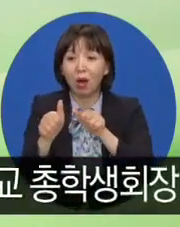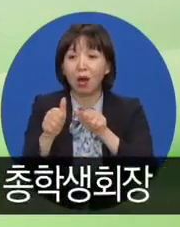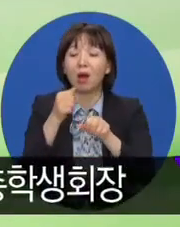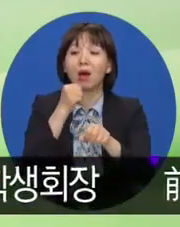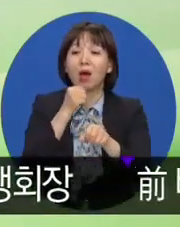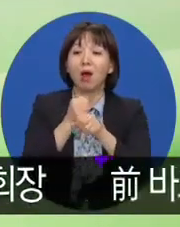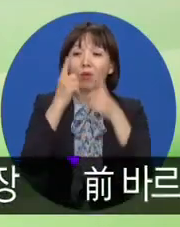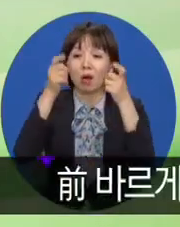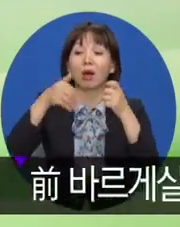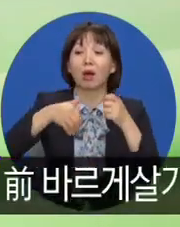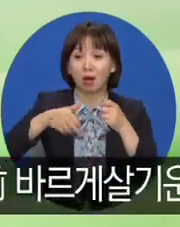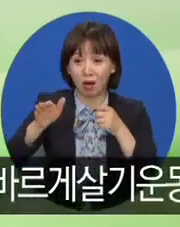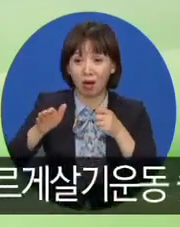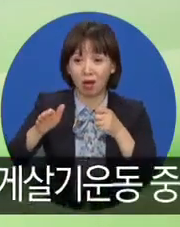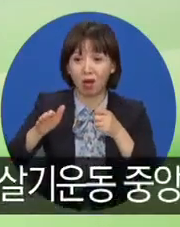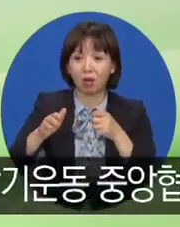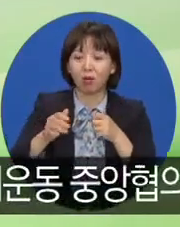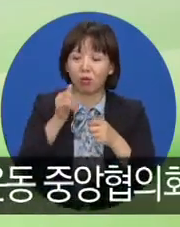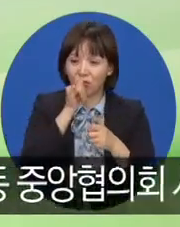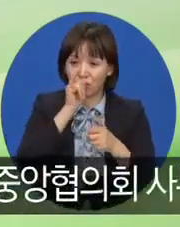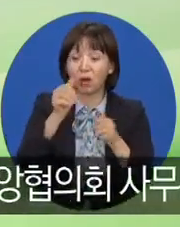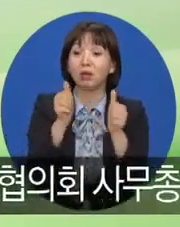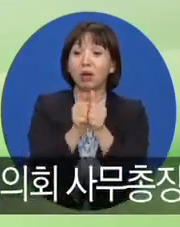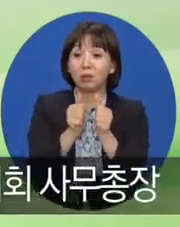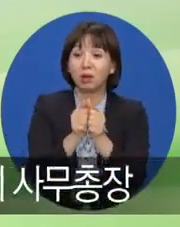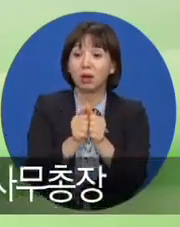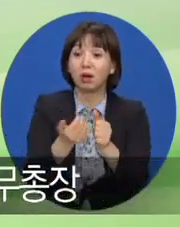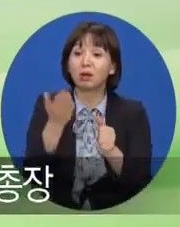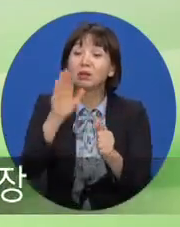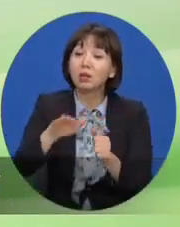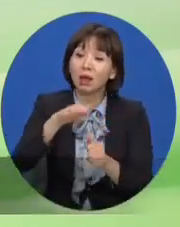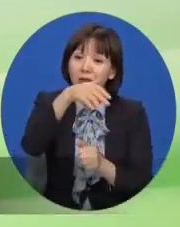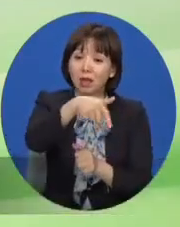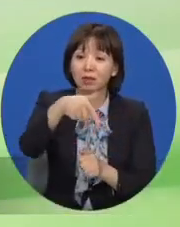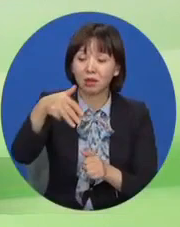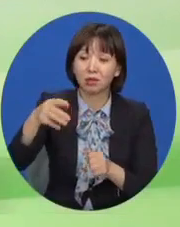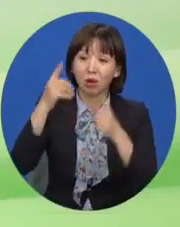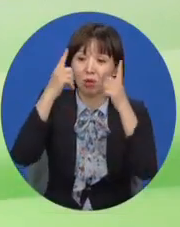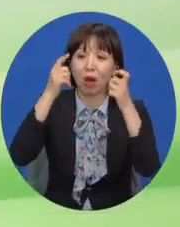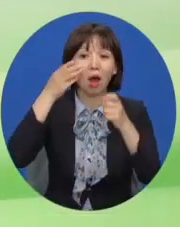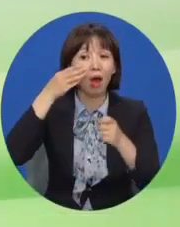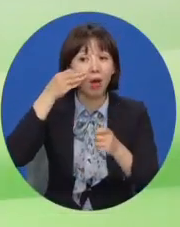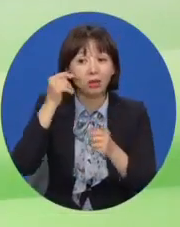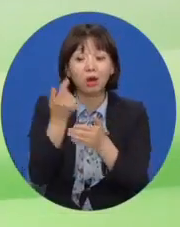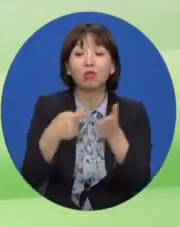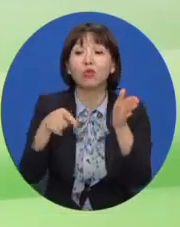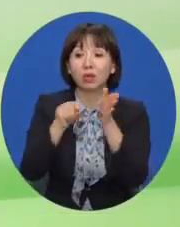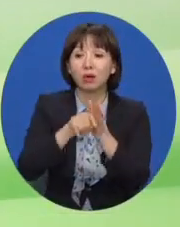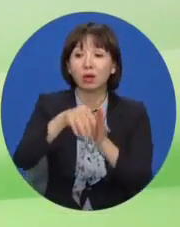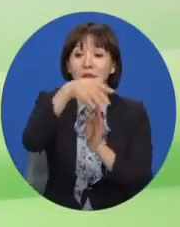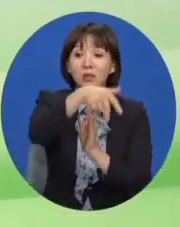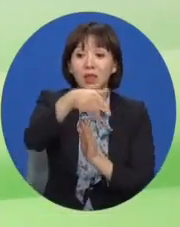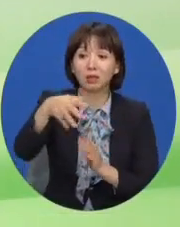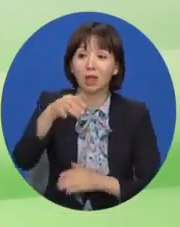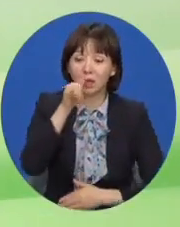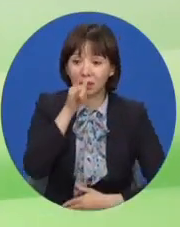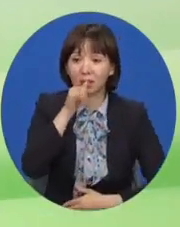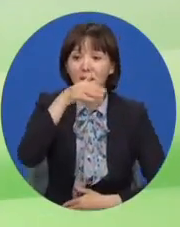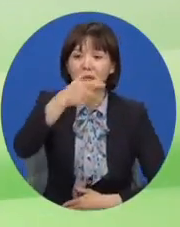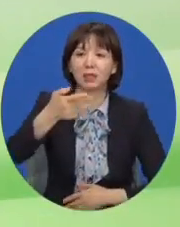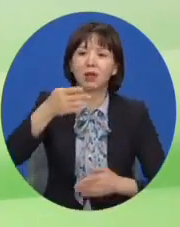않습니까? 위대한 남자죠. 자, 우리 제천에서 관광을 활성화시키려면 제천에 있는